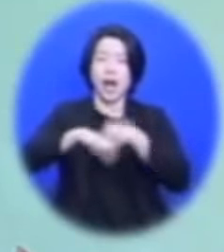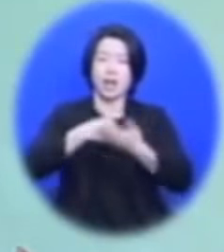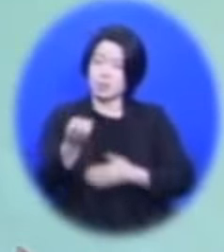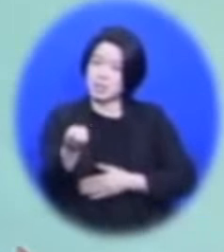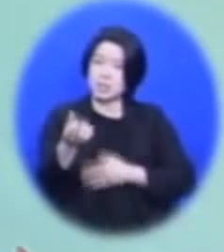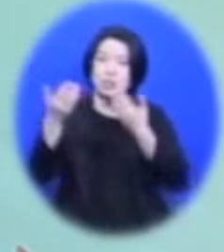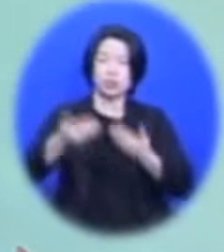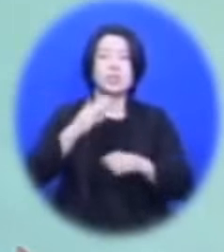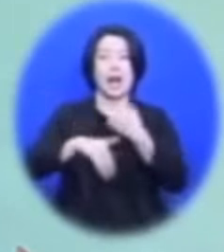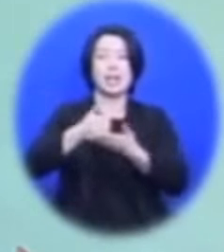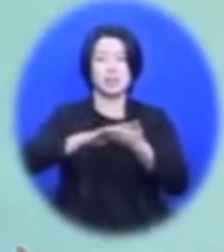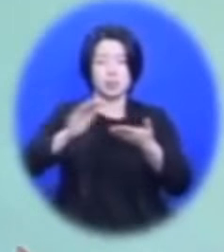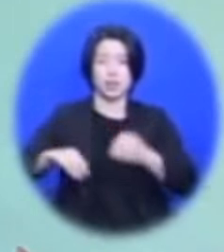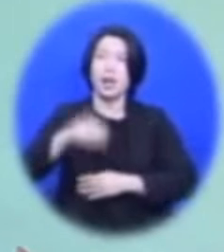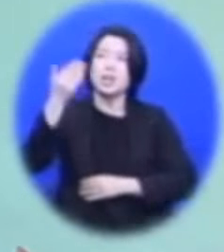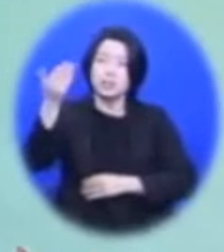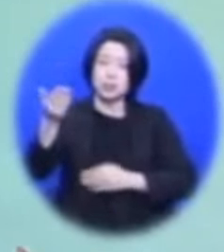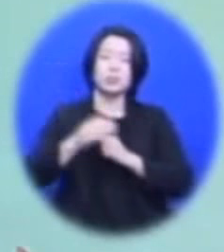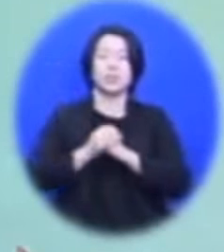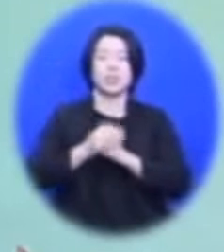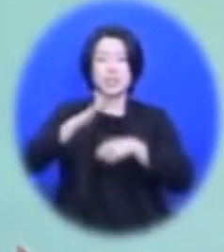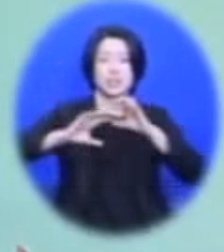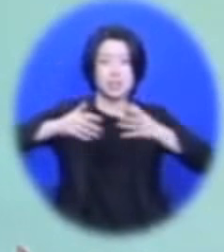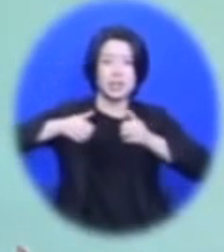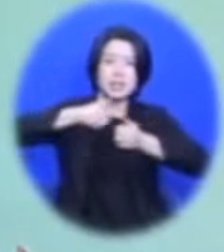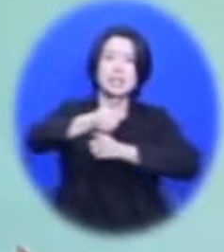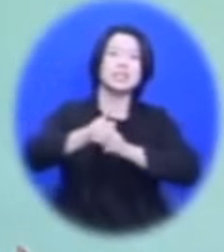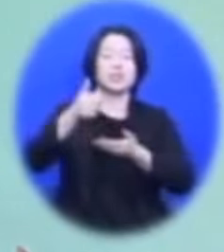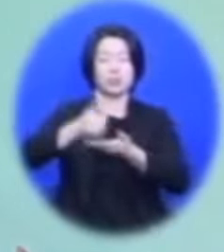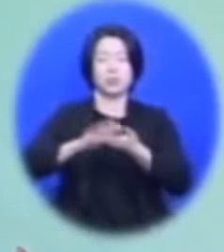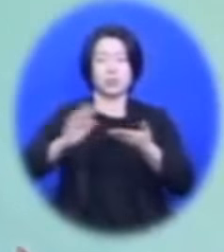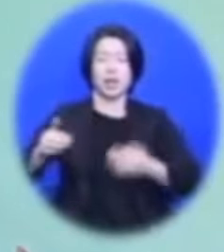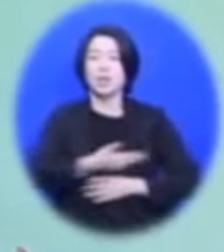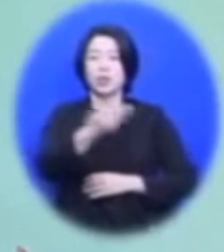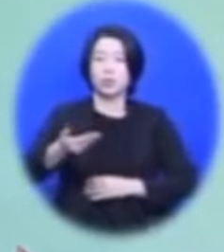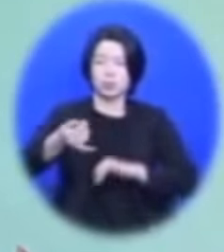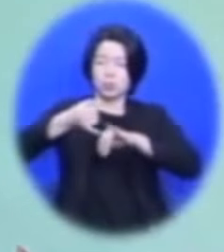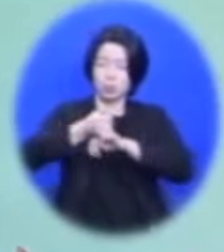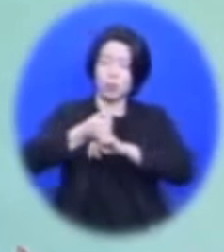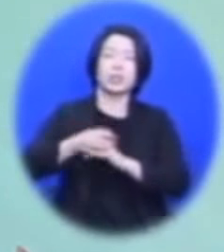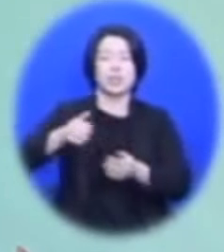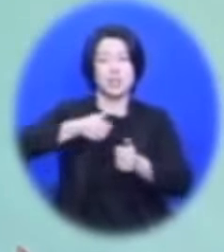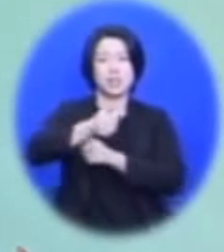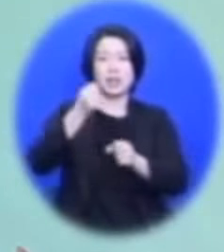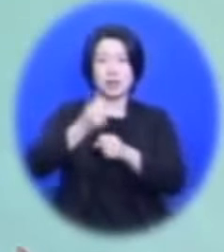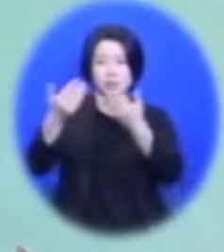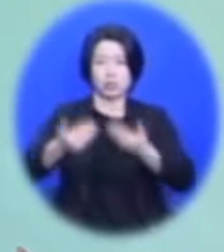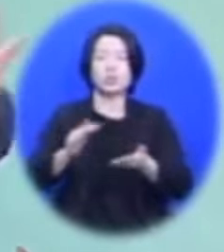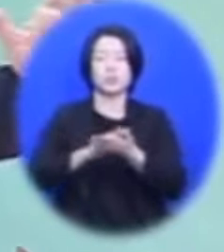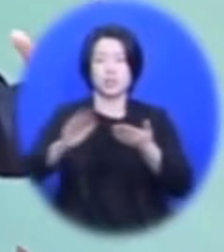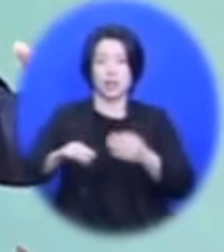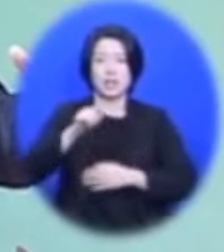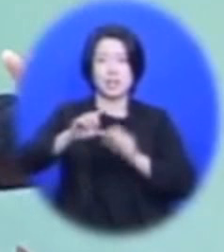주신 하나님, 그분이 세상을 이기는 분이시니 여러분을 반드시 이기게 해주십니다. 이